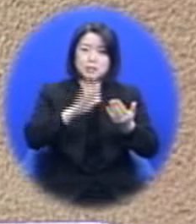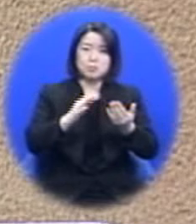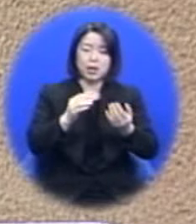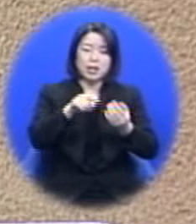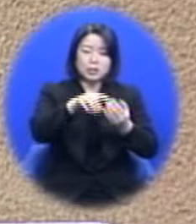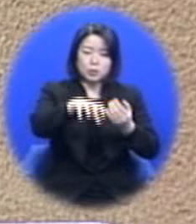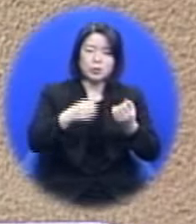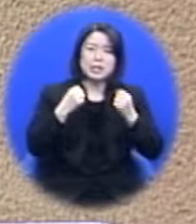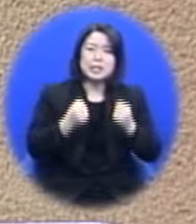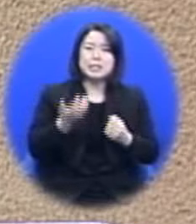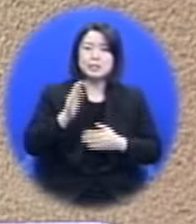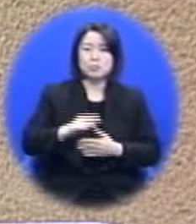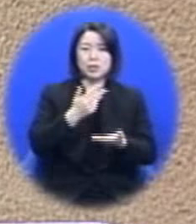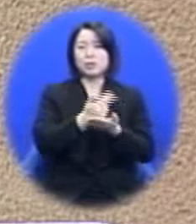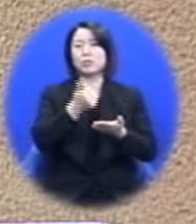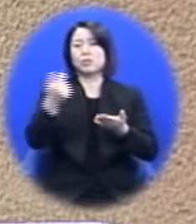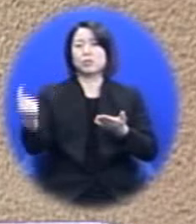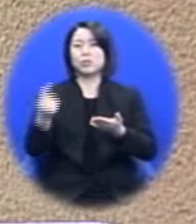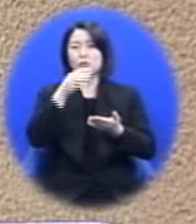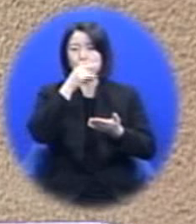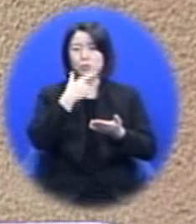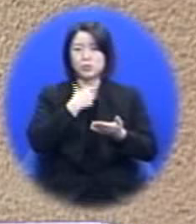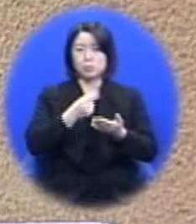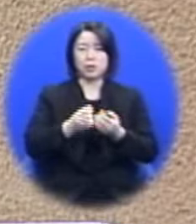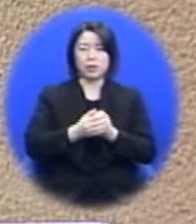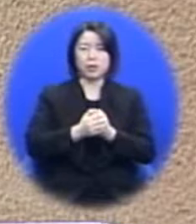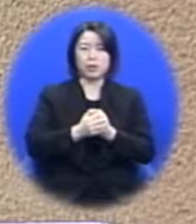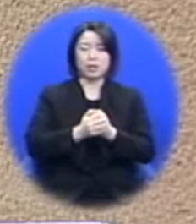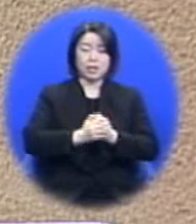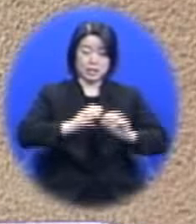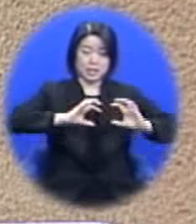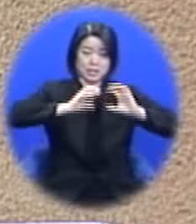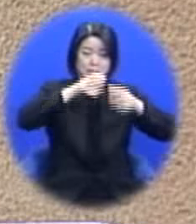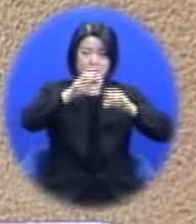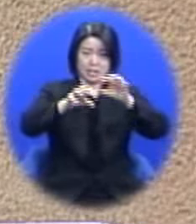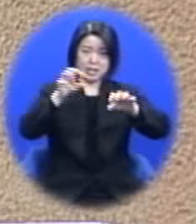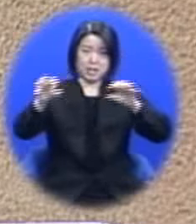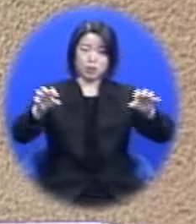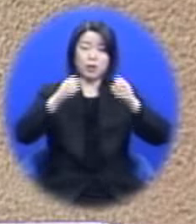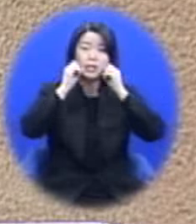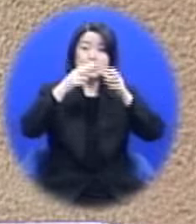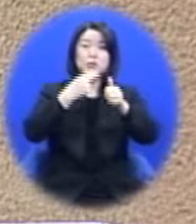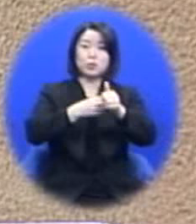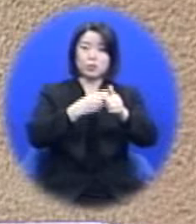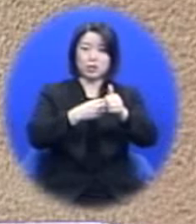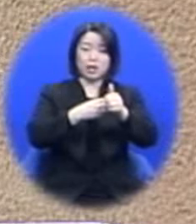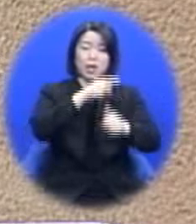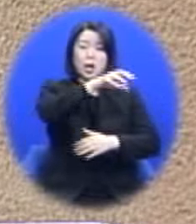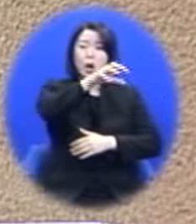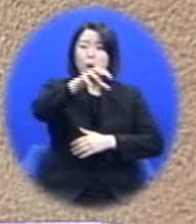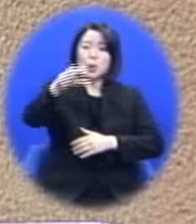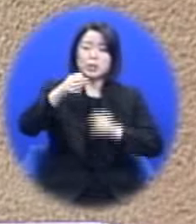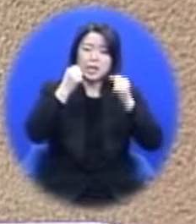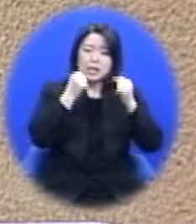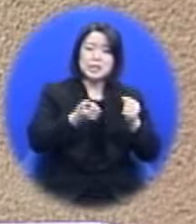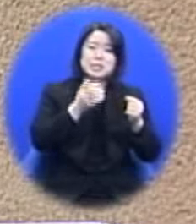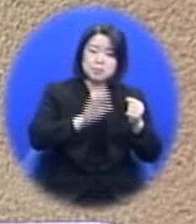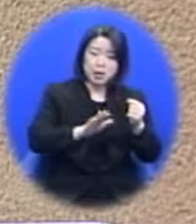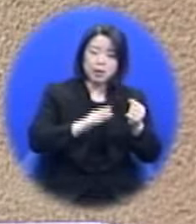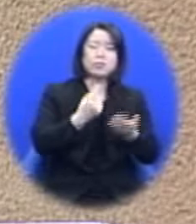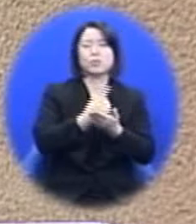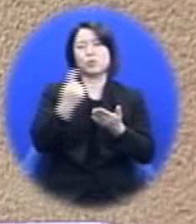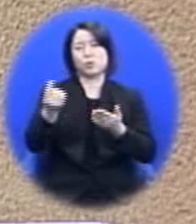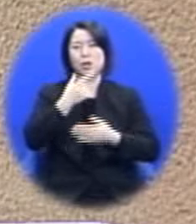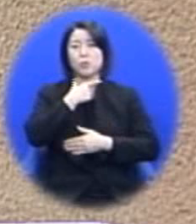싶은, 세계 선교지 각 곳에 나가 있는 선교사님들 있으면서도 떠나고 싶은 곳에,